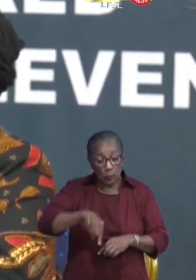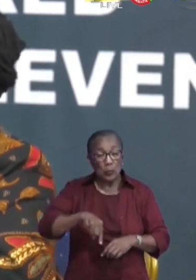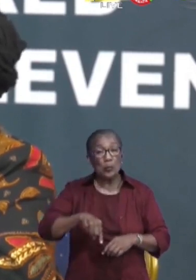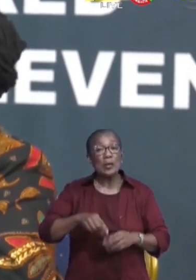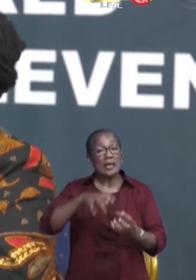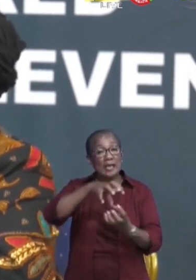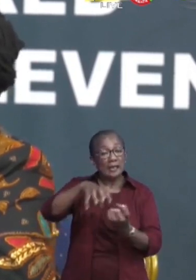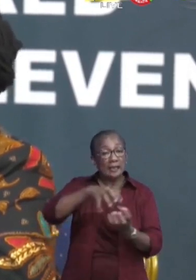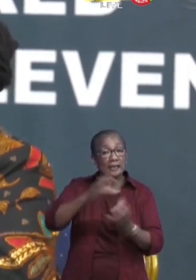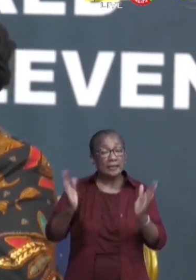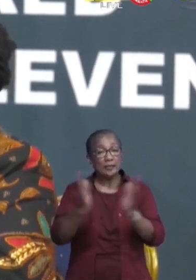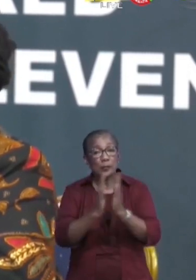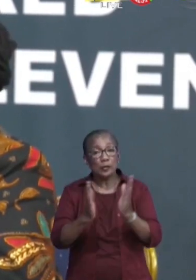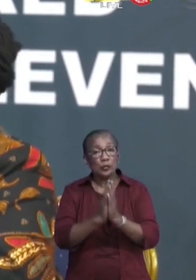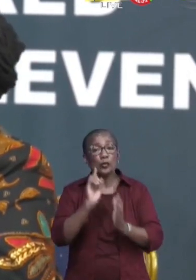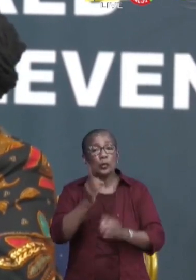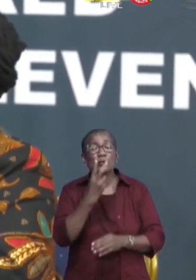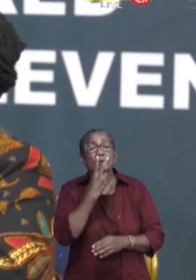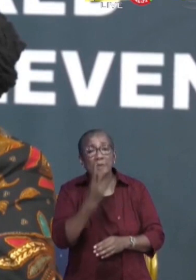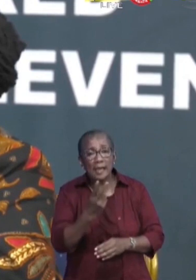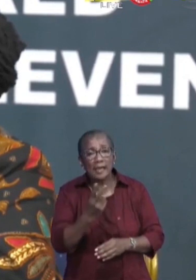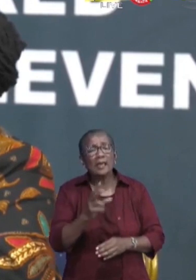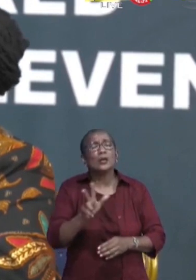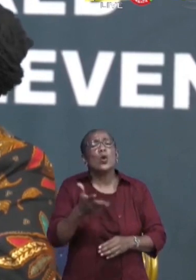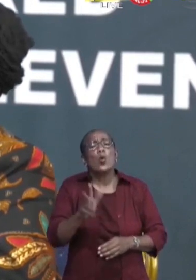crisistijd moeten kijken